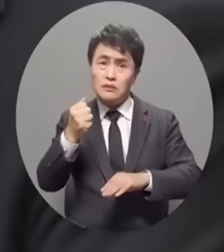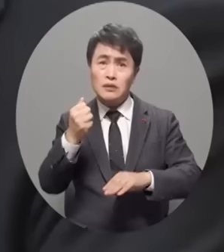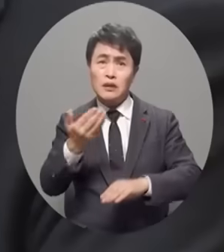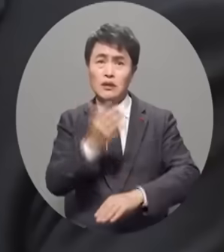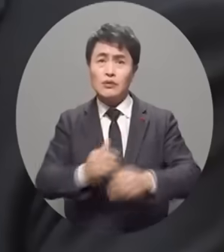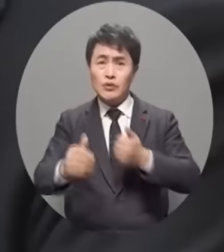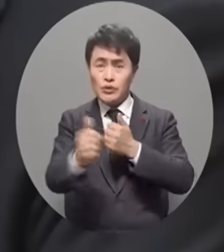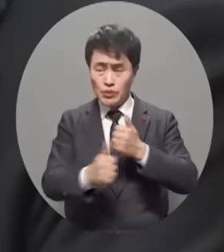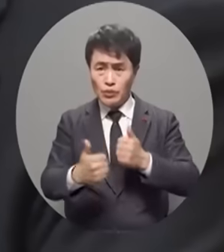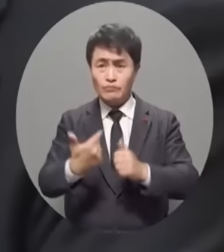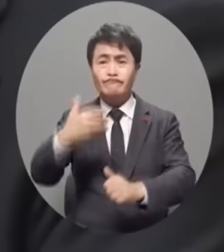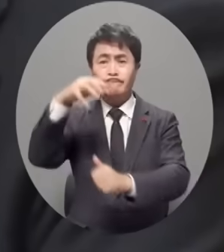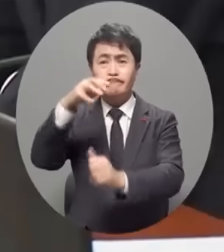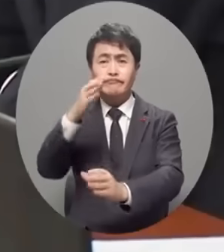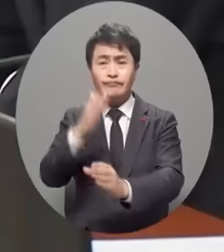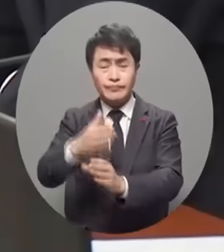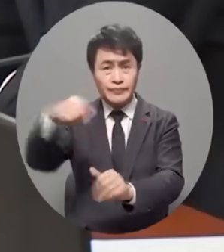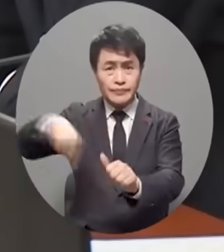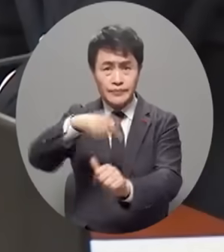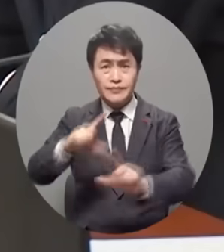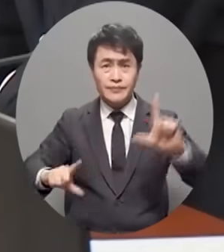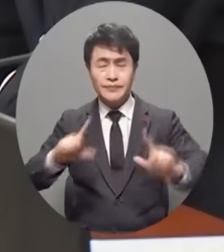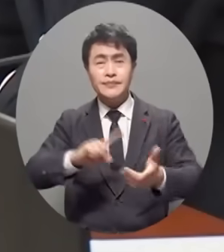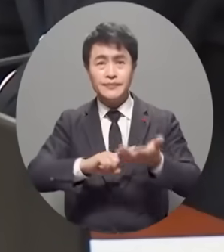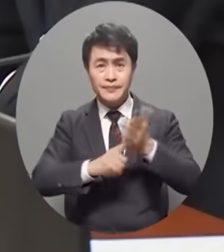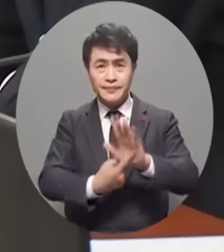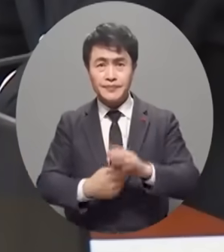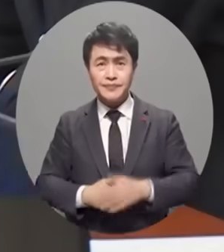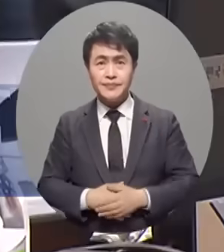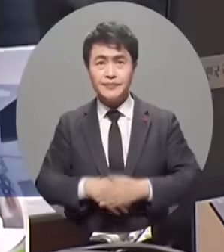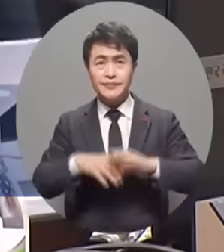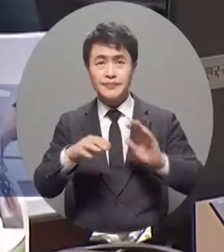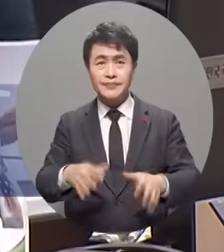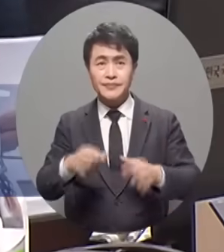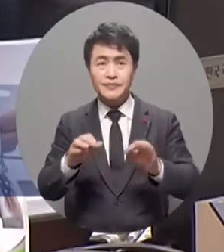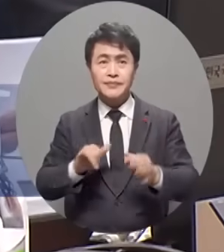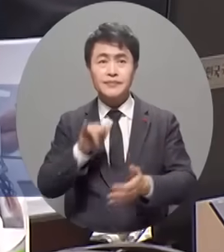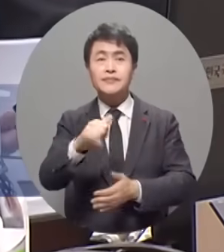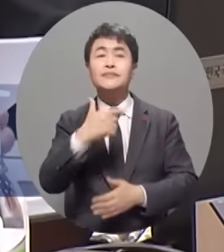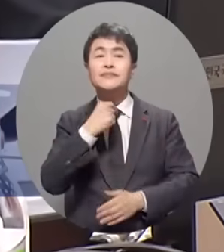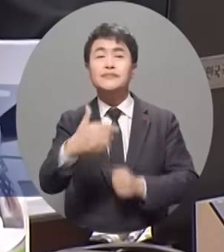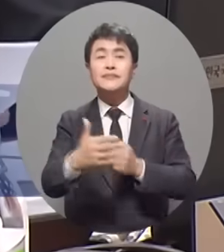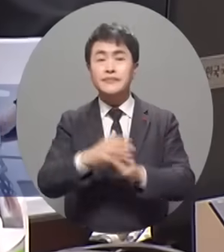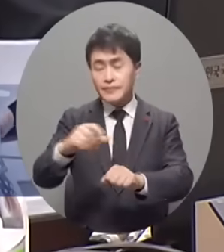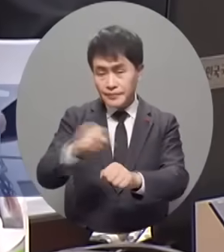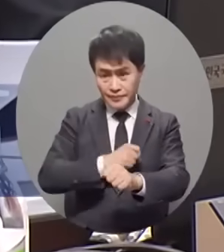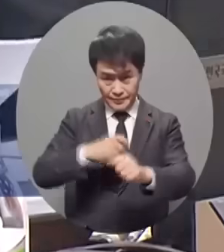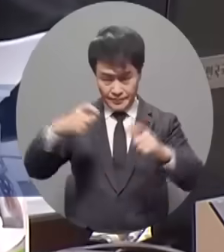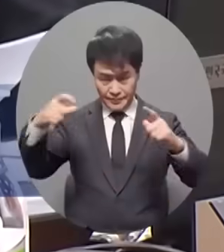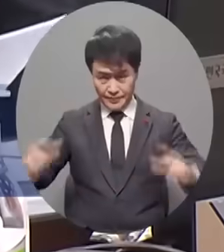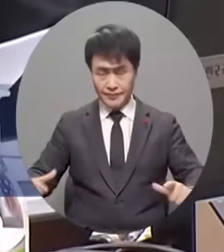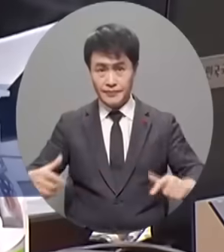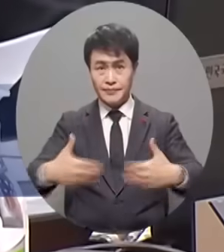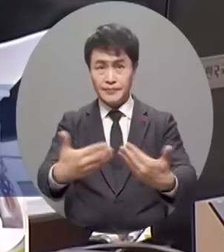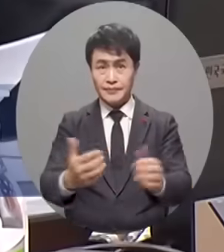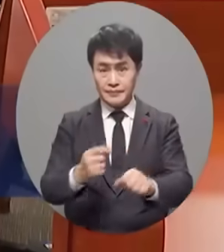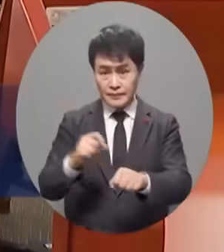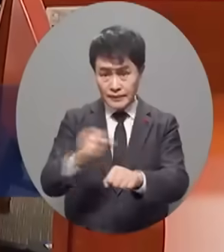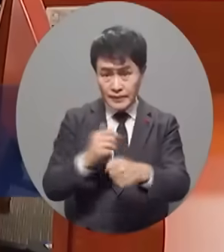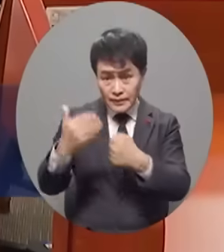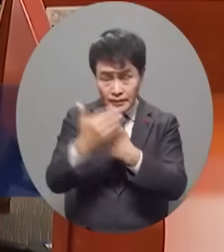상임위원장이 제지하고 나서는 상황까지 벌어졌습니다. 김포 시민의 요구가 특정 지역에 대해 특혜로